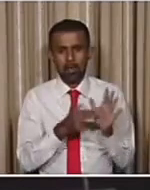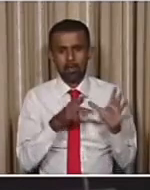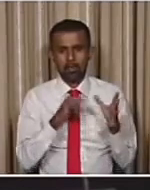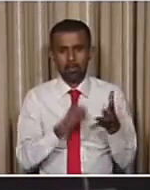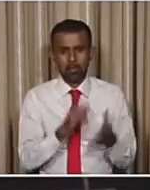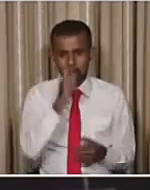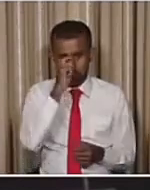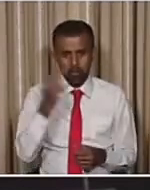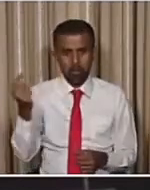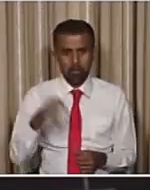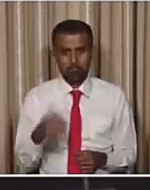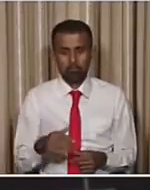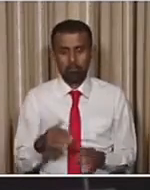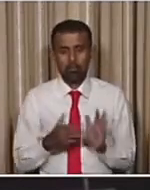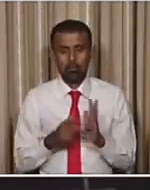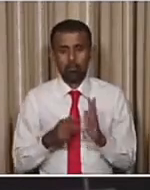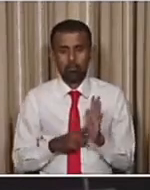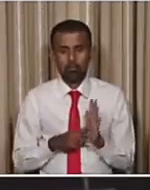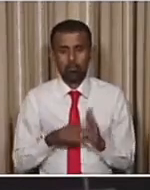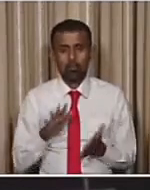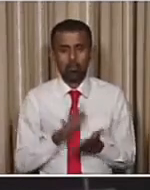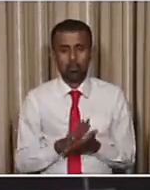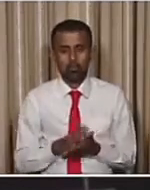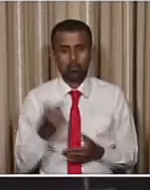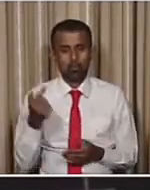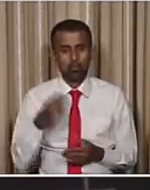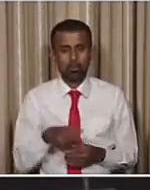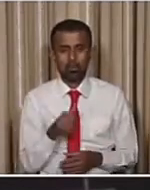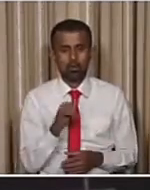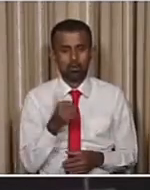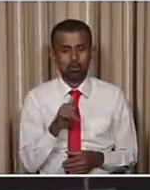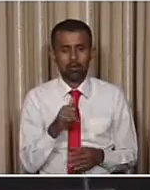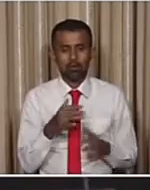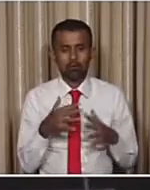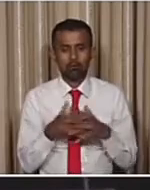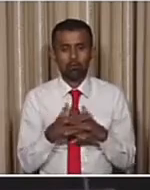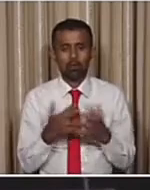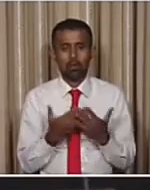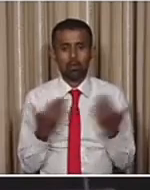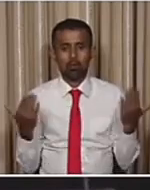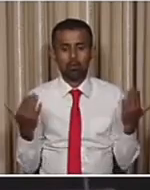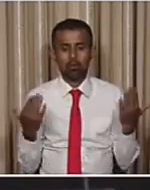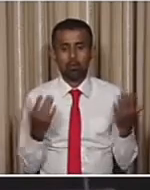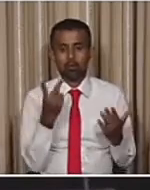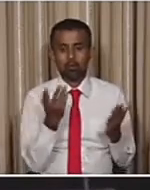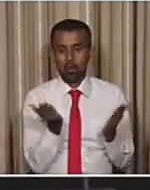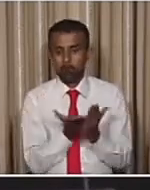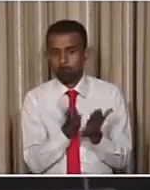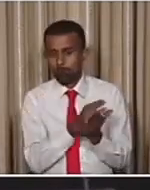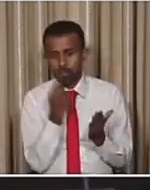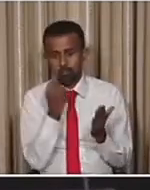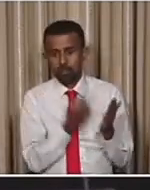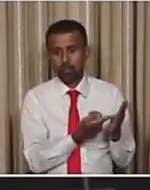கொள்கிறார் என செய்திகளை நான் பார்த்தேன். நேற்றைய தினம் வீரகேசரி பத்திரிகையினுடைய 2ஆம் பக்கத்திலே நான் இந்த செய்தியை பார்த்தேன். நான் சில பத்திரிகை